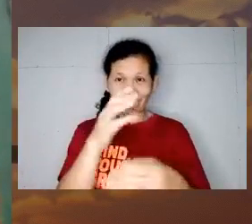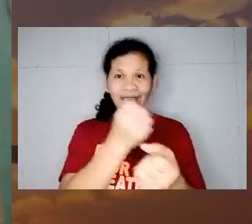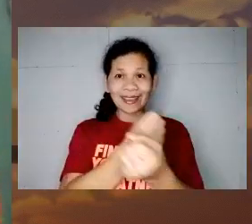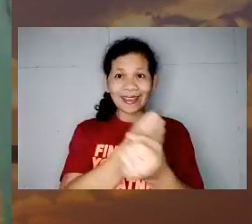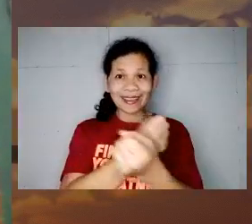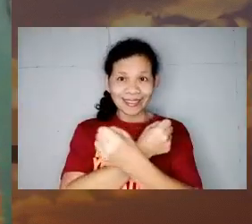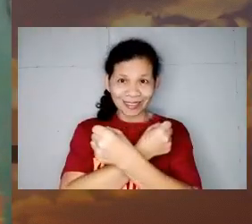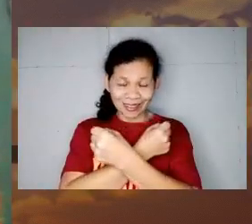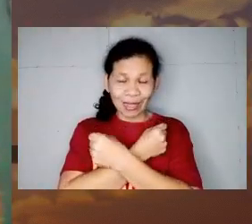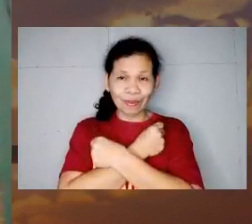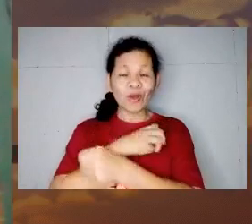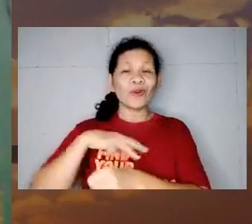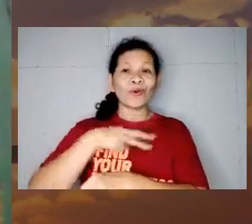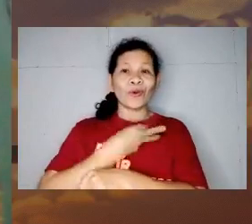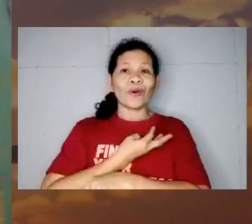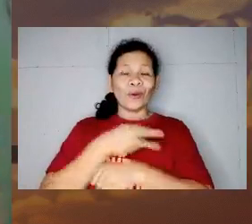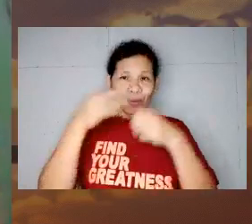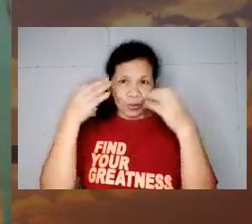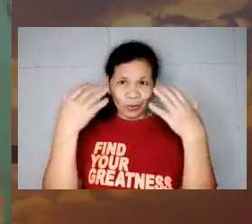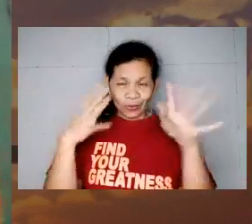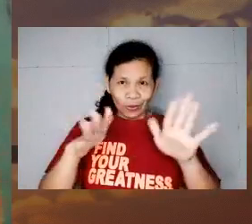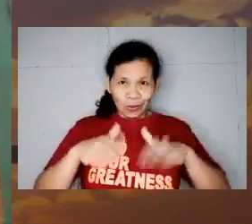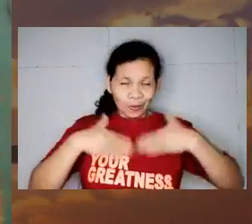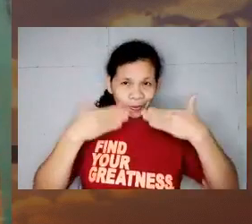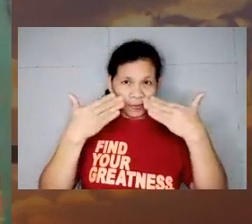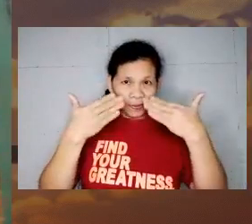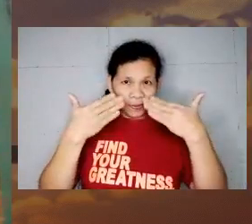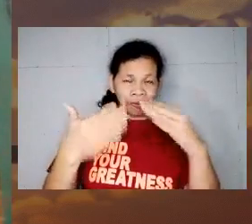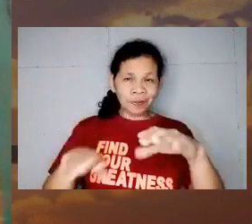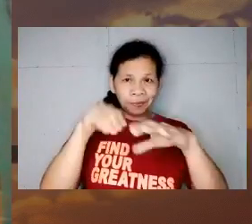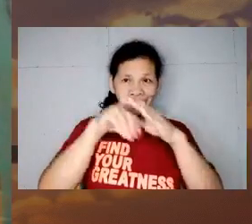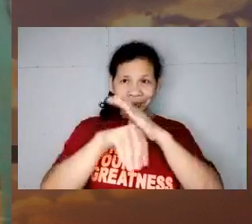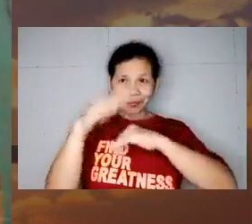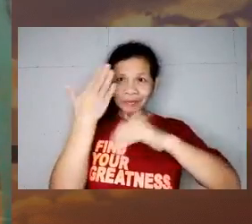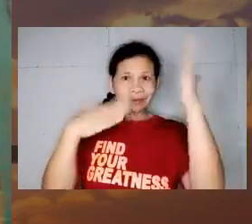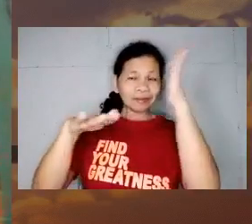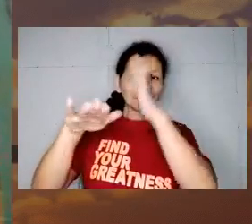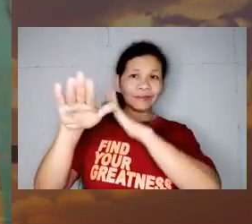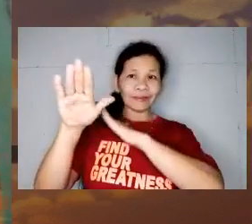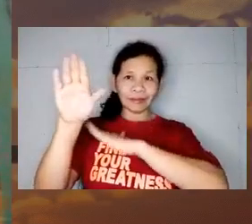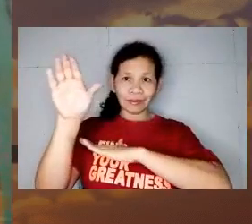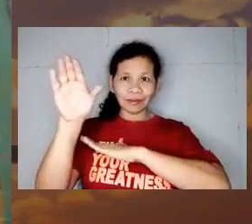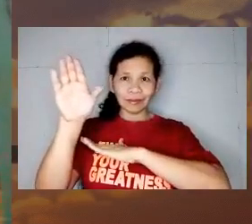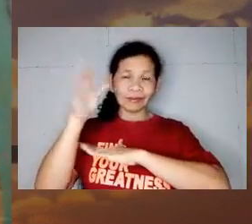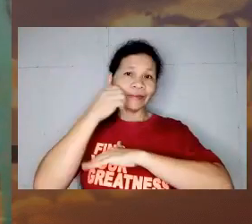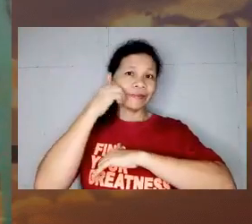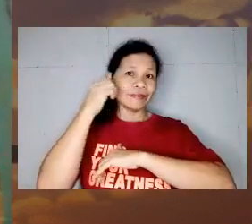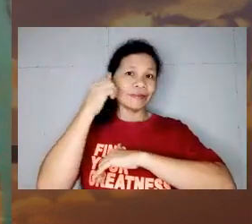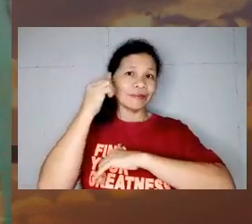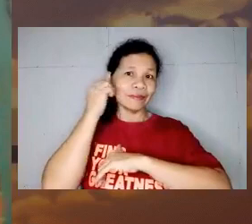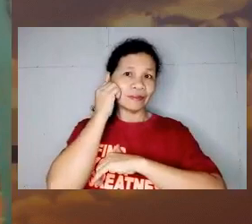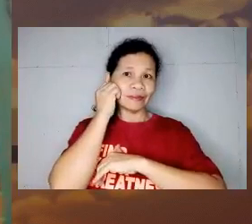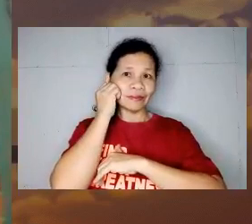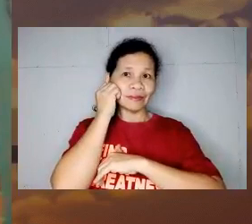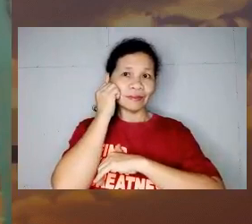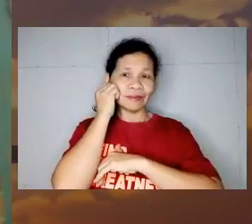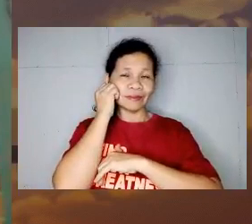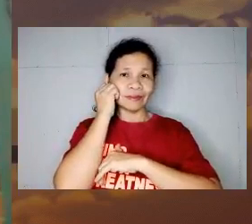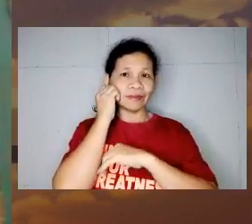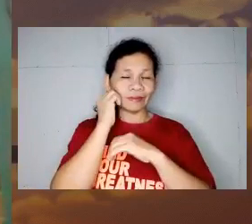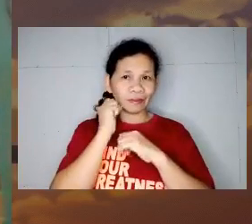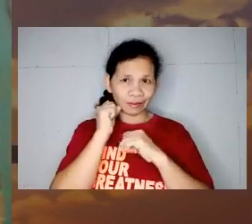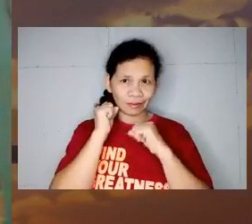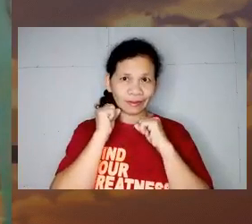makalangit na tahanan ang sinasabi dito. At dito natatagpuan sa atin,